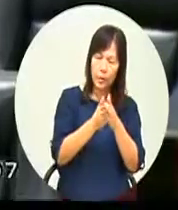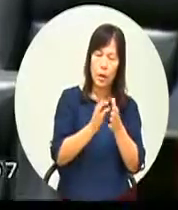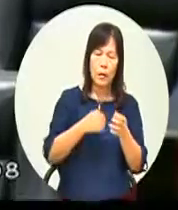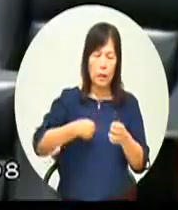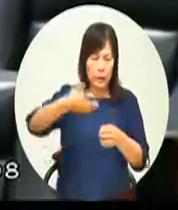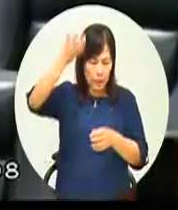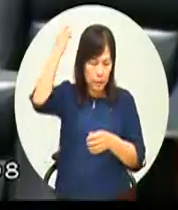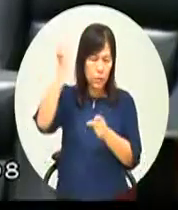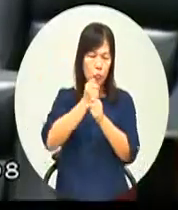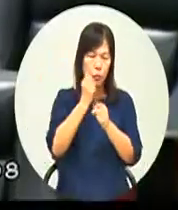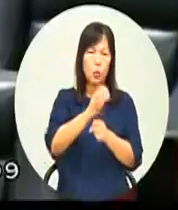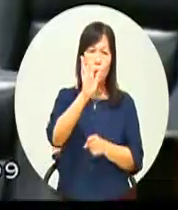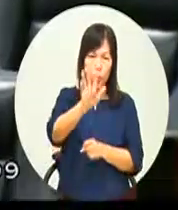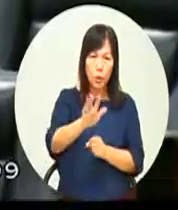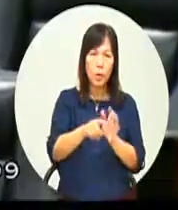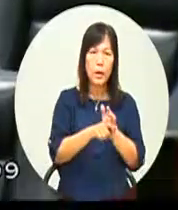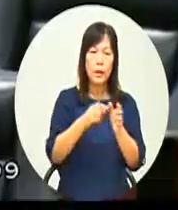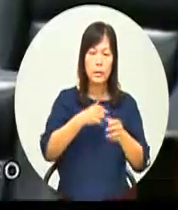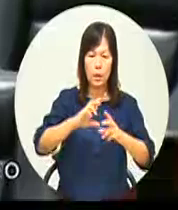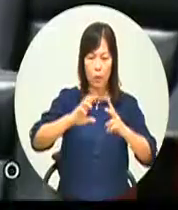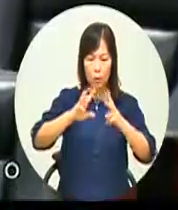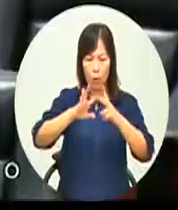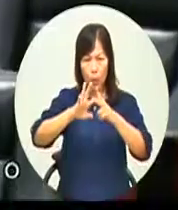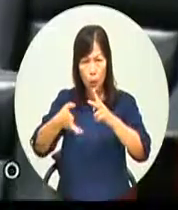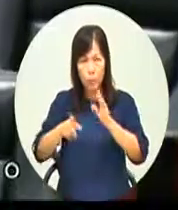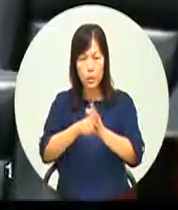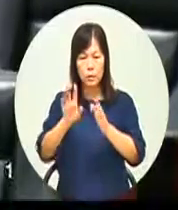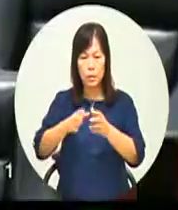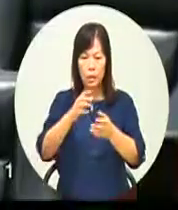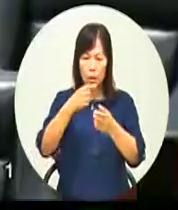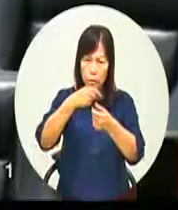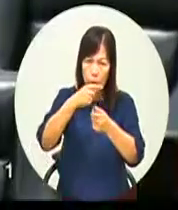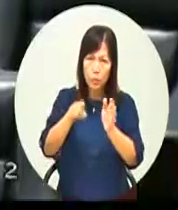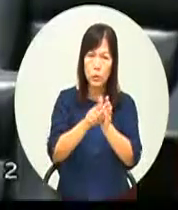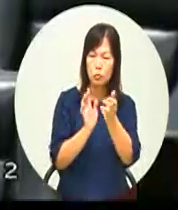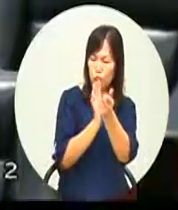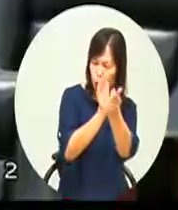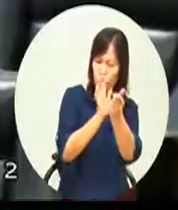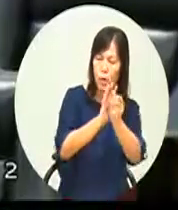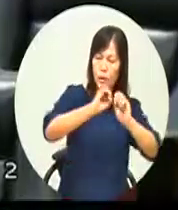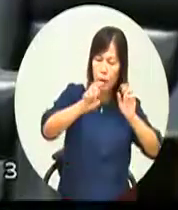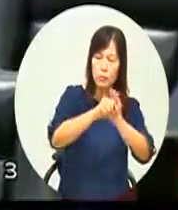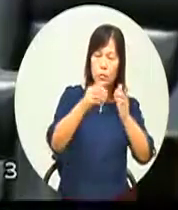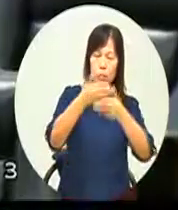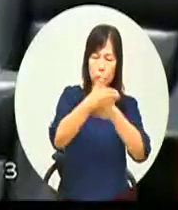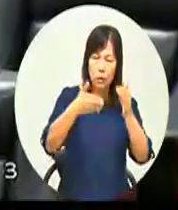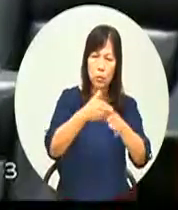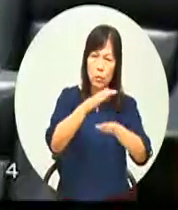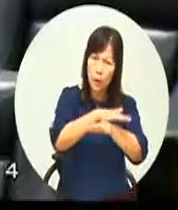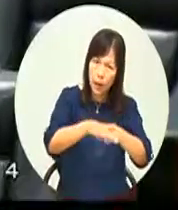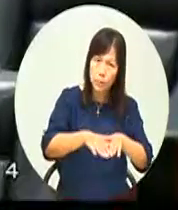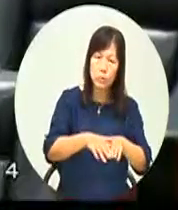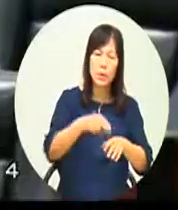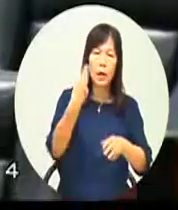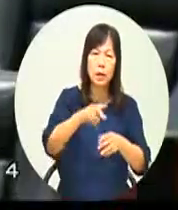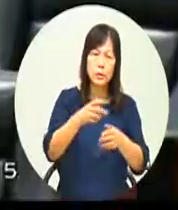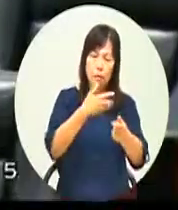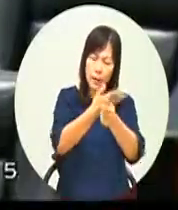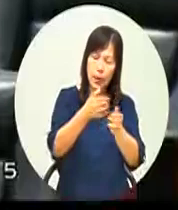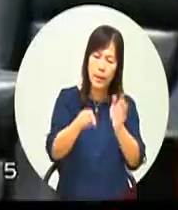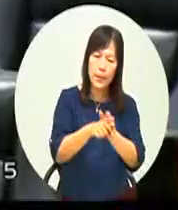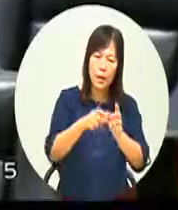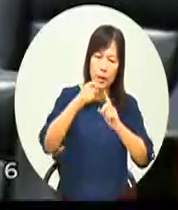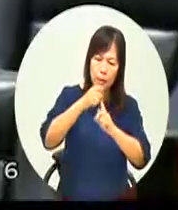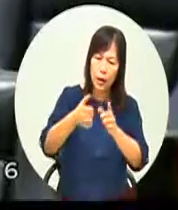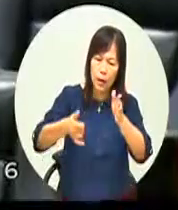在做一件事情，我们其实在国小里面有一些课程推广，不管是交通安全，或者是让他们知道怎么样搭公车、搭